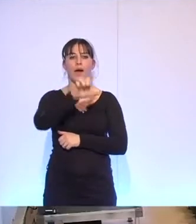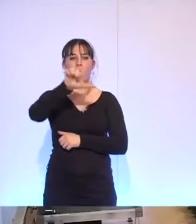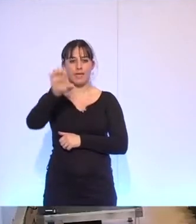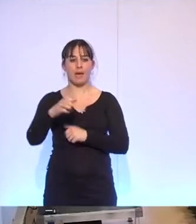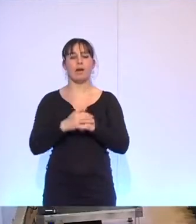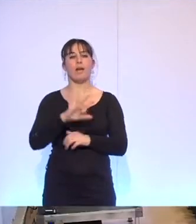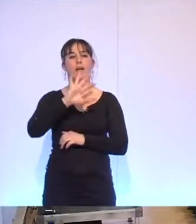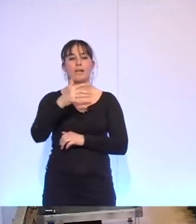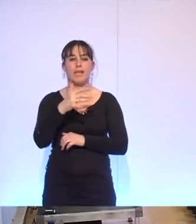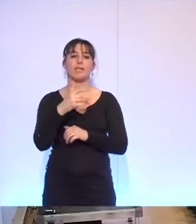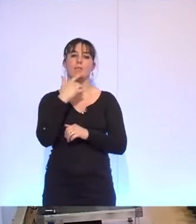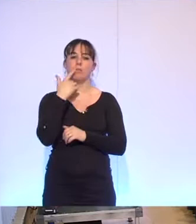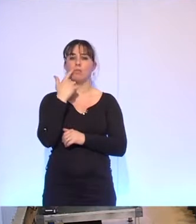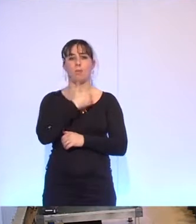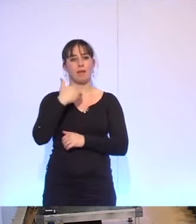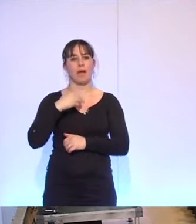Quinzième adjointe, Lucille Lheureux.